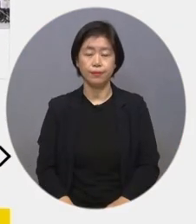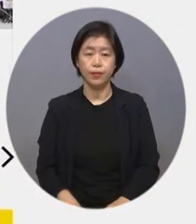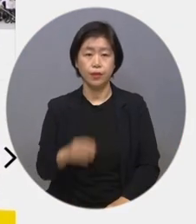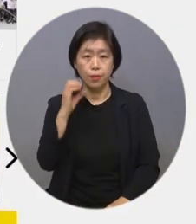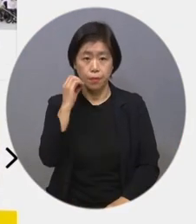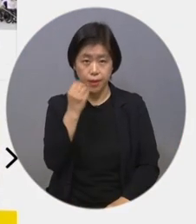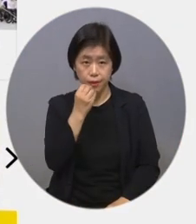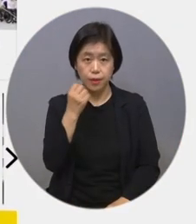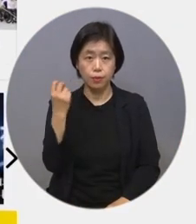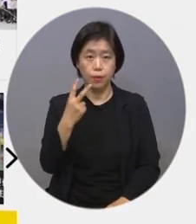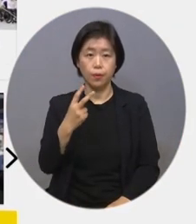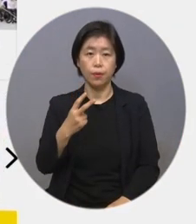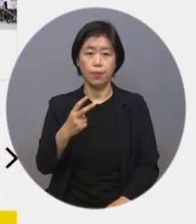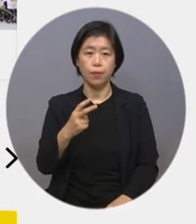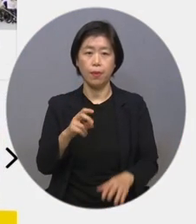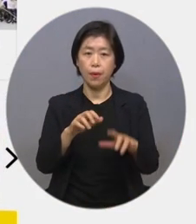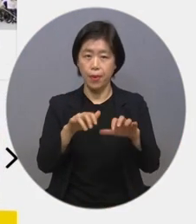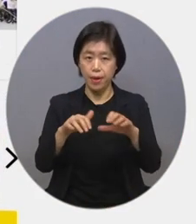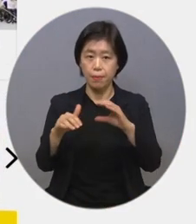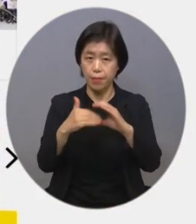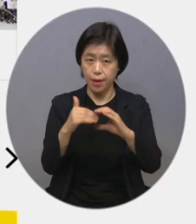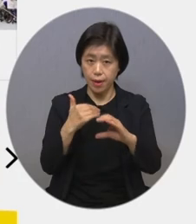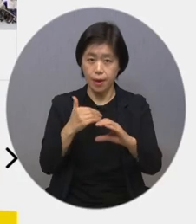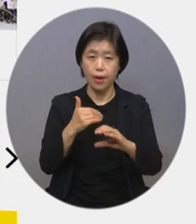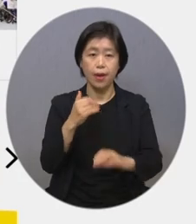홈페이지 또는 전자우편,